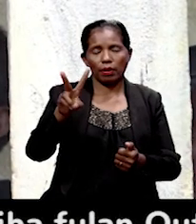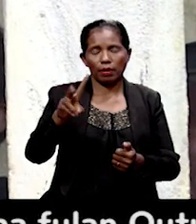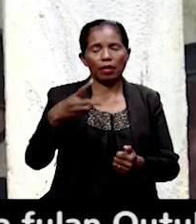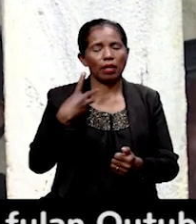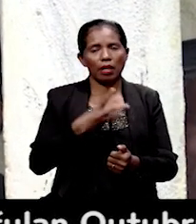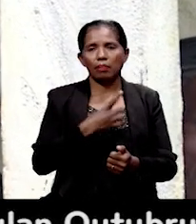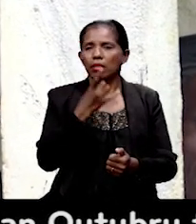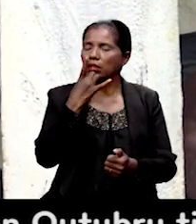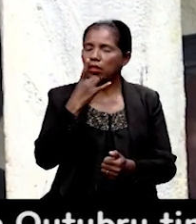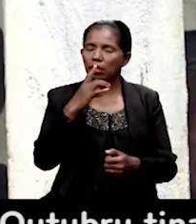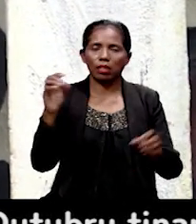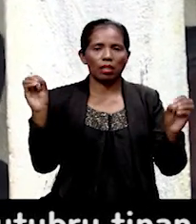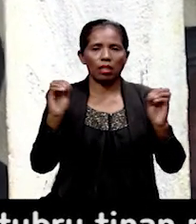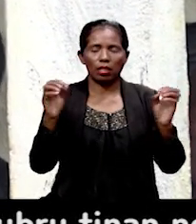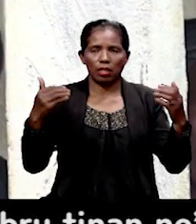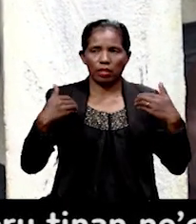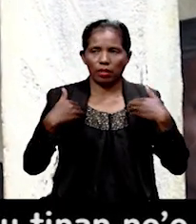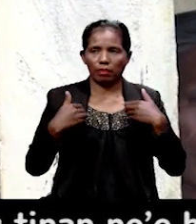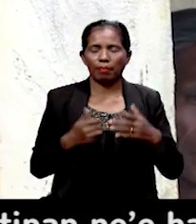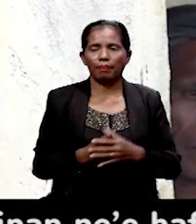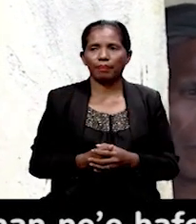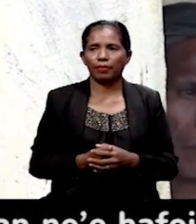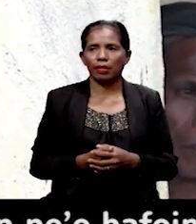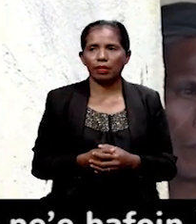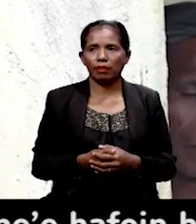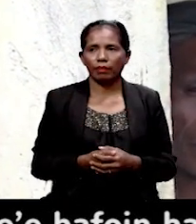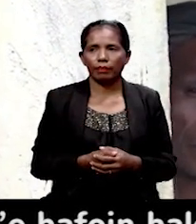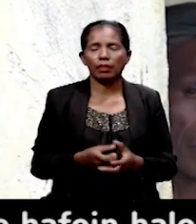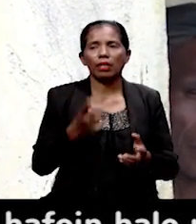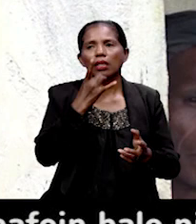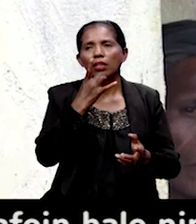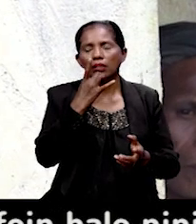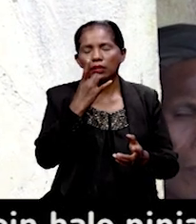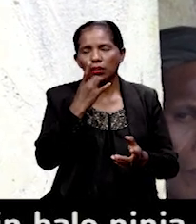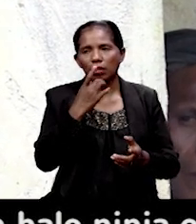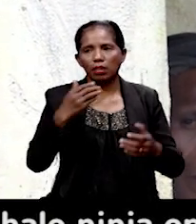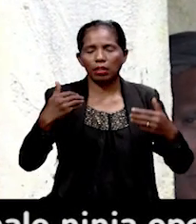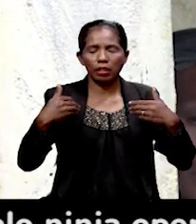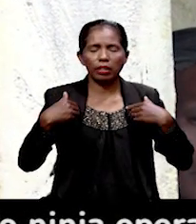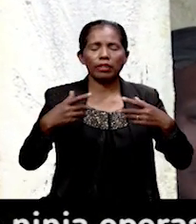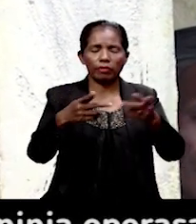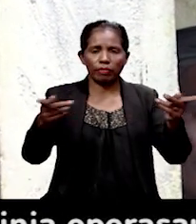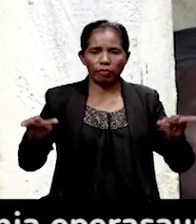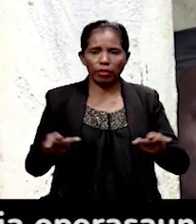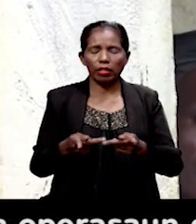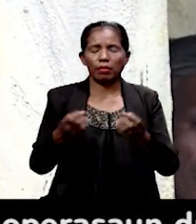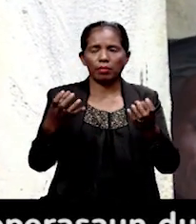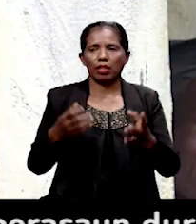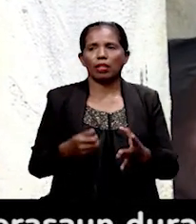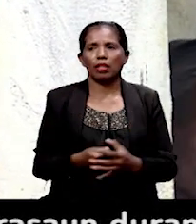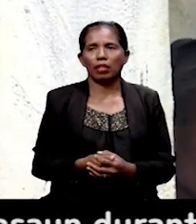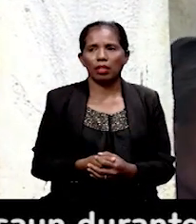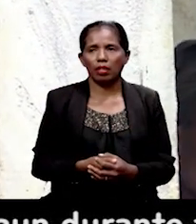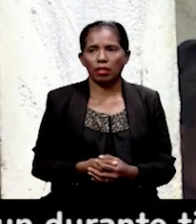maklaiha. Ahi dan nebe maka elektrisidad in lao haliu na kadula siap pati ni dene listia di